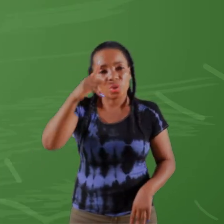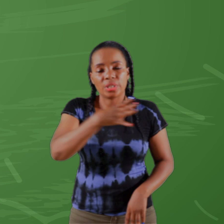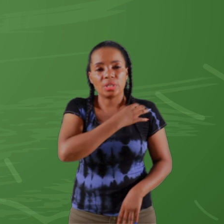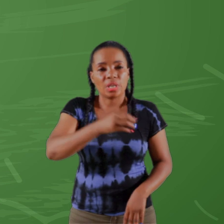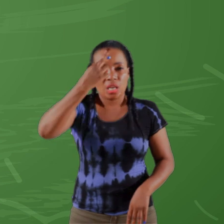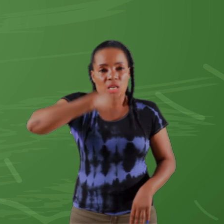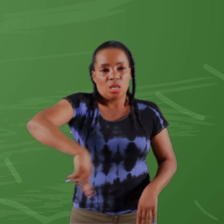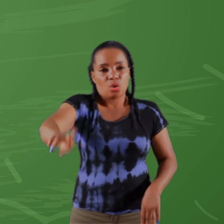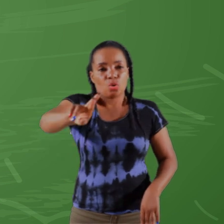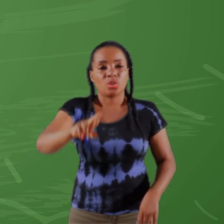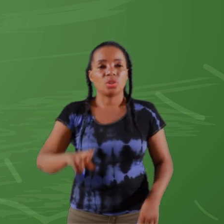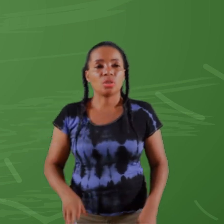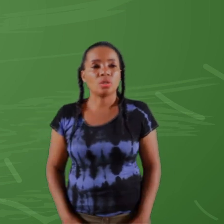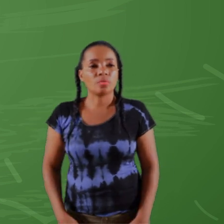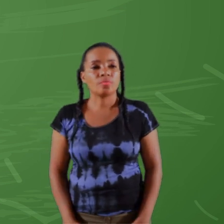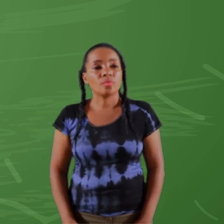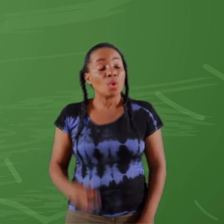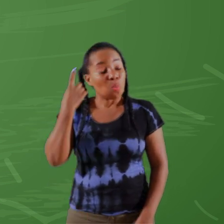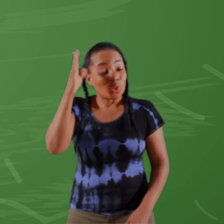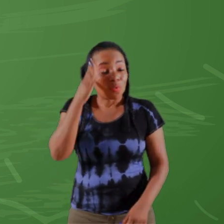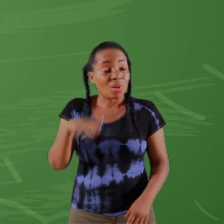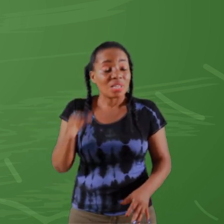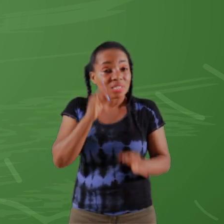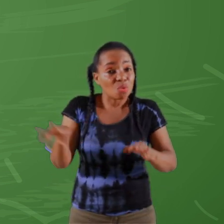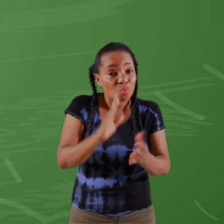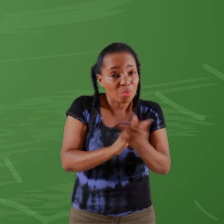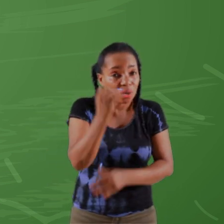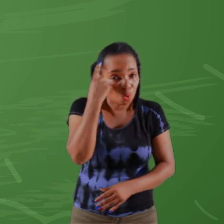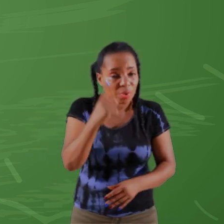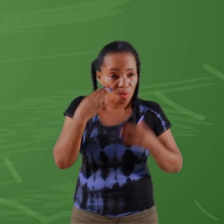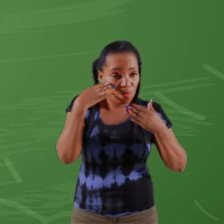avez bien compris ce cours, nous allons faire un exercice d'application.